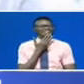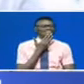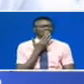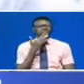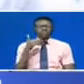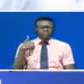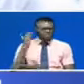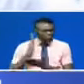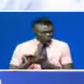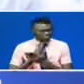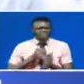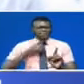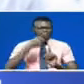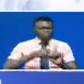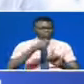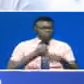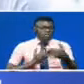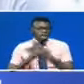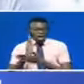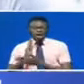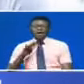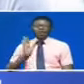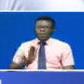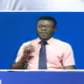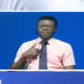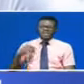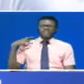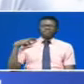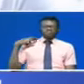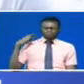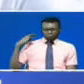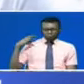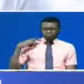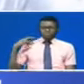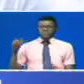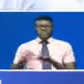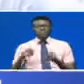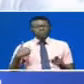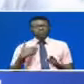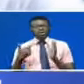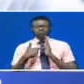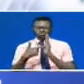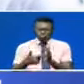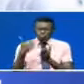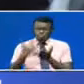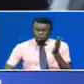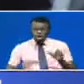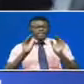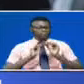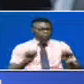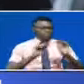nikiyapigania haki za mwanamke. Kwa hiyo nimeamua kujitoa nikiwa mmoja ya mtu ambaye ndakiwa kuwa mfano wa kuigwa kwa kutoa elimu kwa wanaume